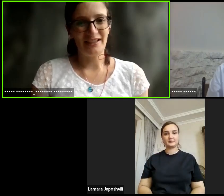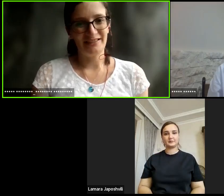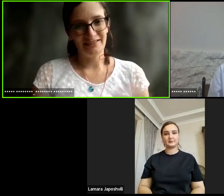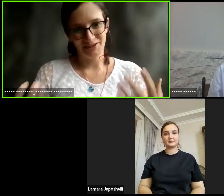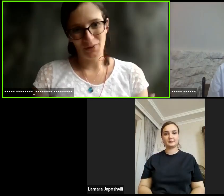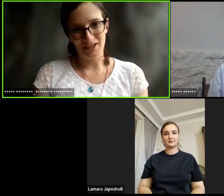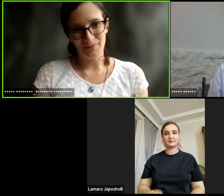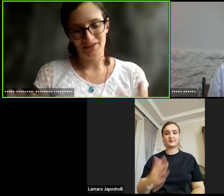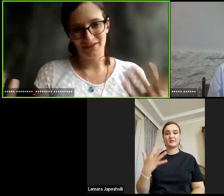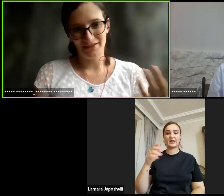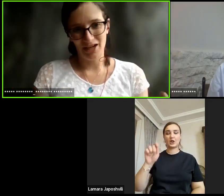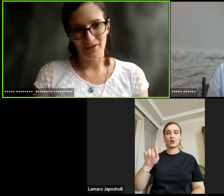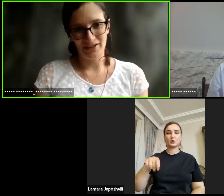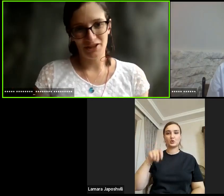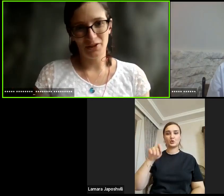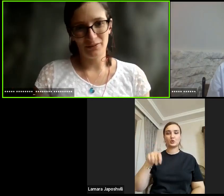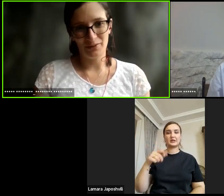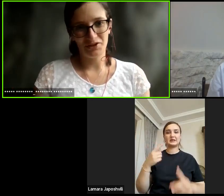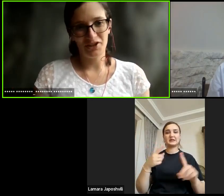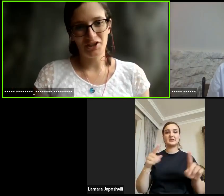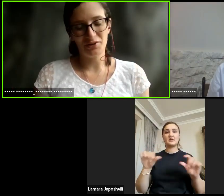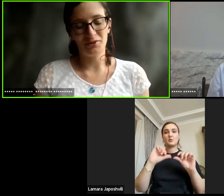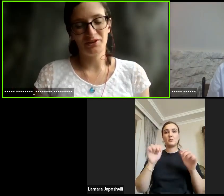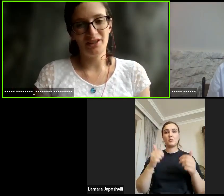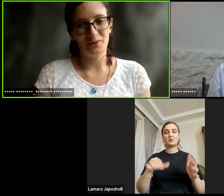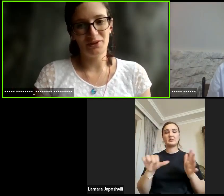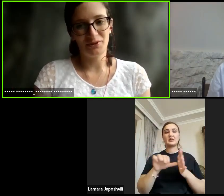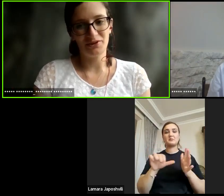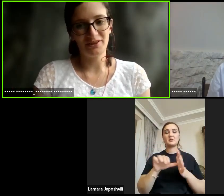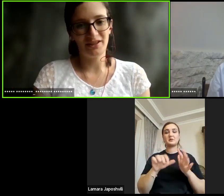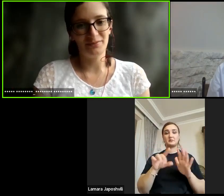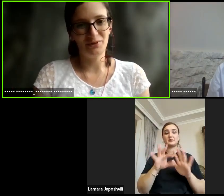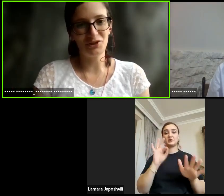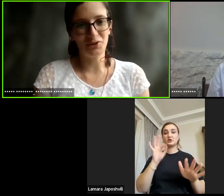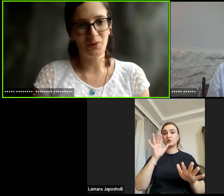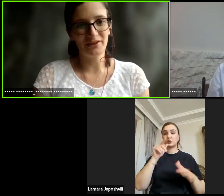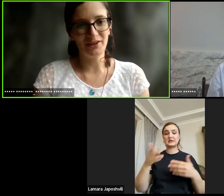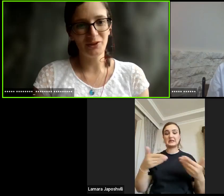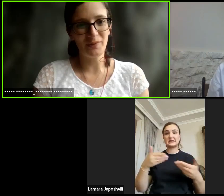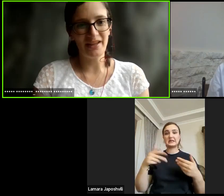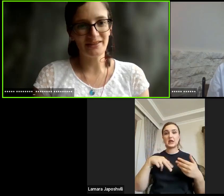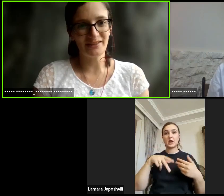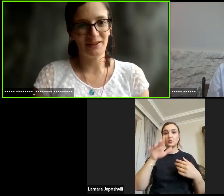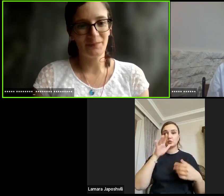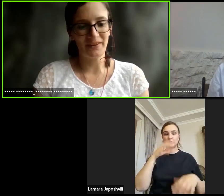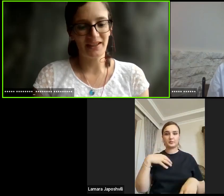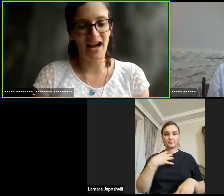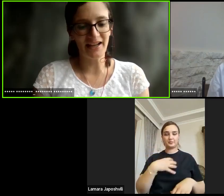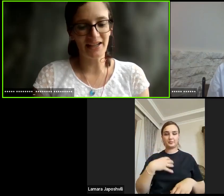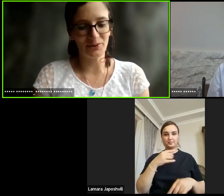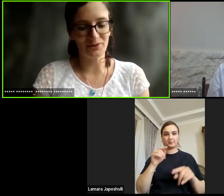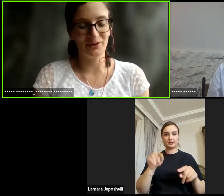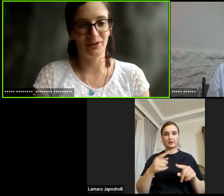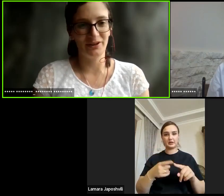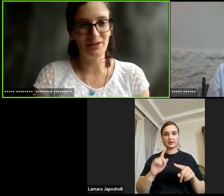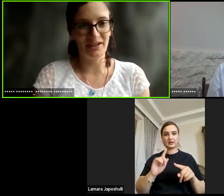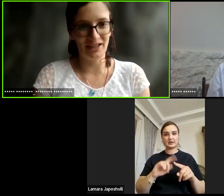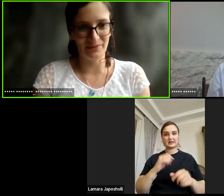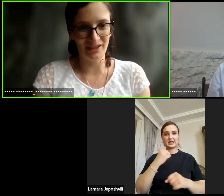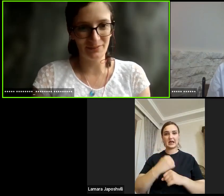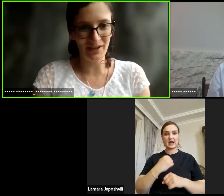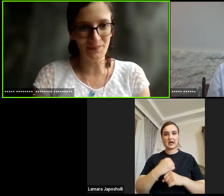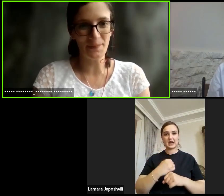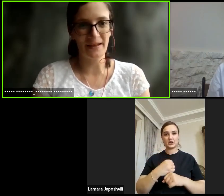ხელჯოხის ან სხვა ტიპის დახმარის საშუალებების შერჩევის დროს სიარულის დროს მნიშვნელოვანია რომ ეს გააკეთოს